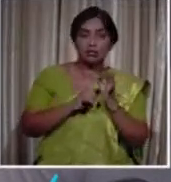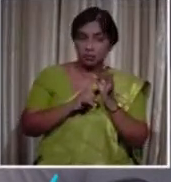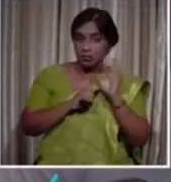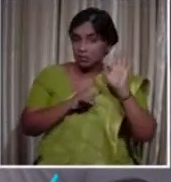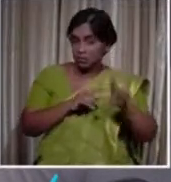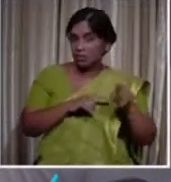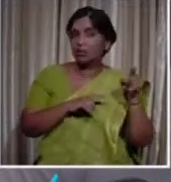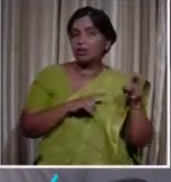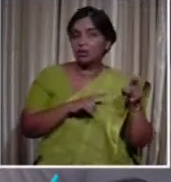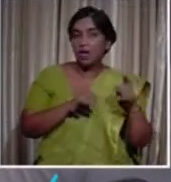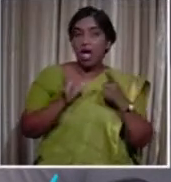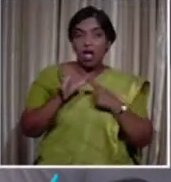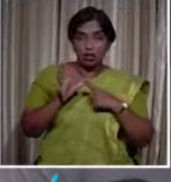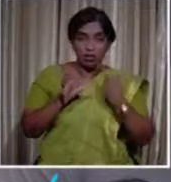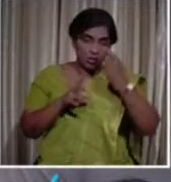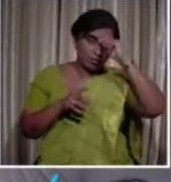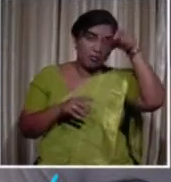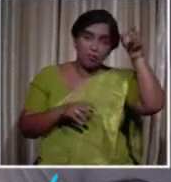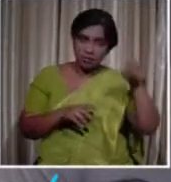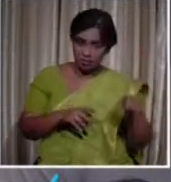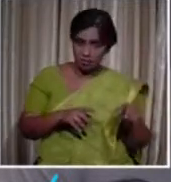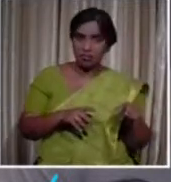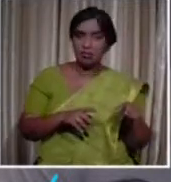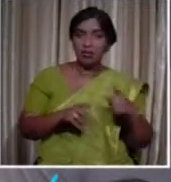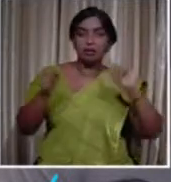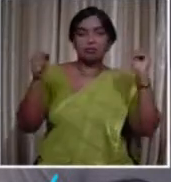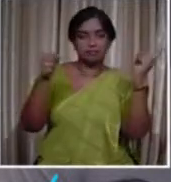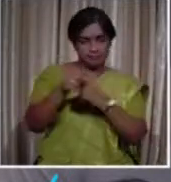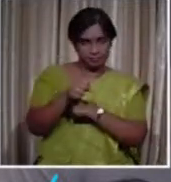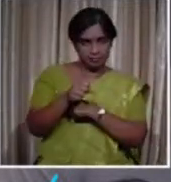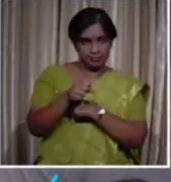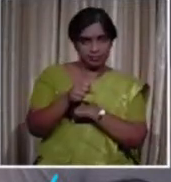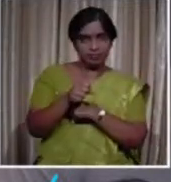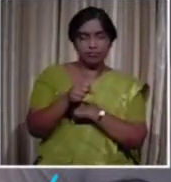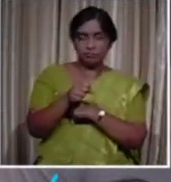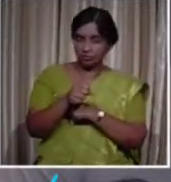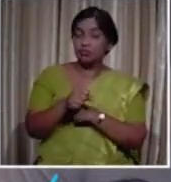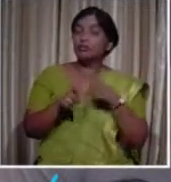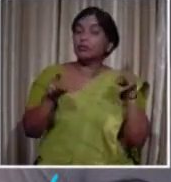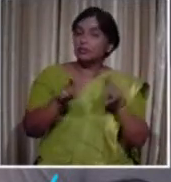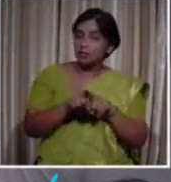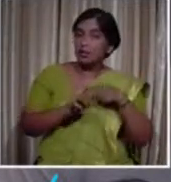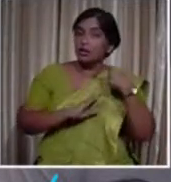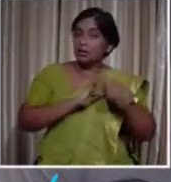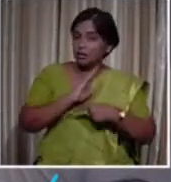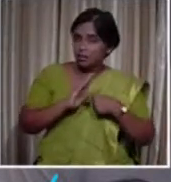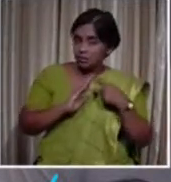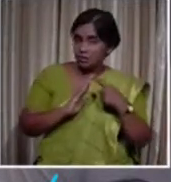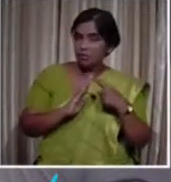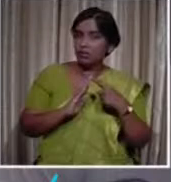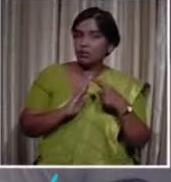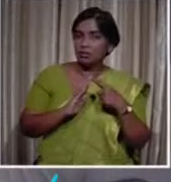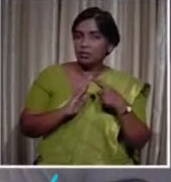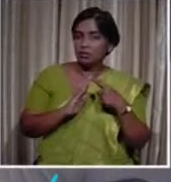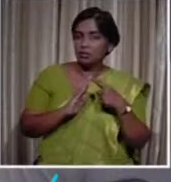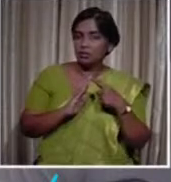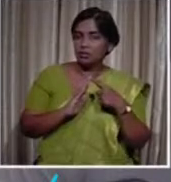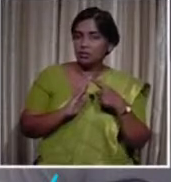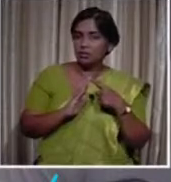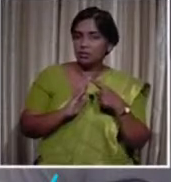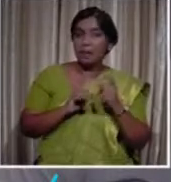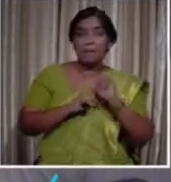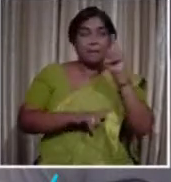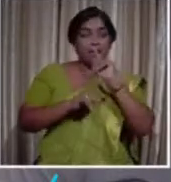වෙච්ච අතුකෝරල මැතිතුමා ඝාතනයට ලක්වීම. ඒ වගේම රට පුරා ඔබතුමී ඉක්මන් කරන්න